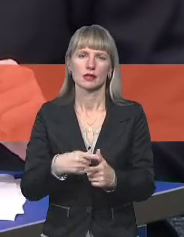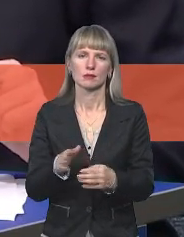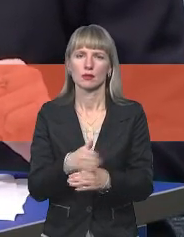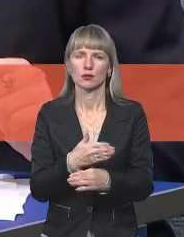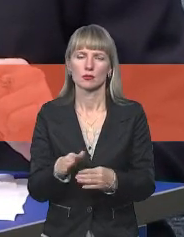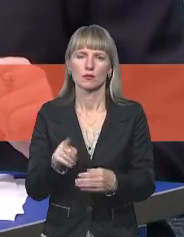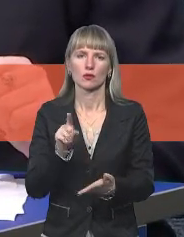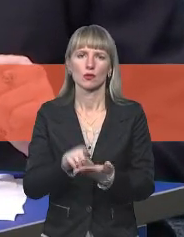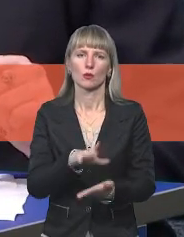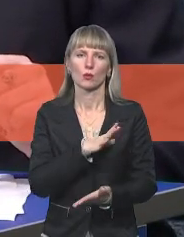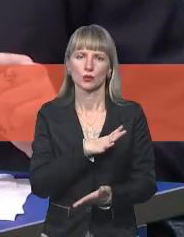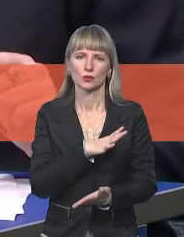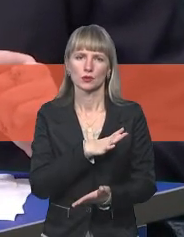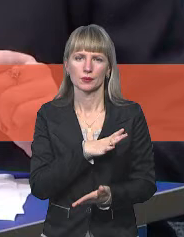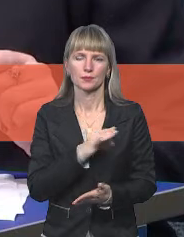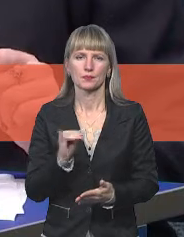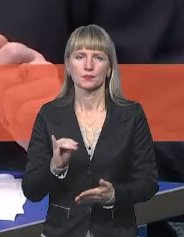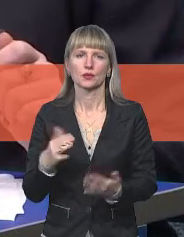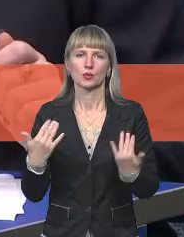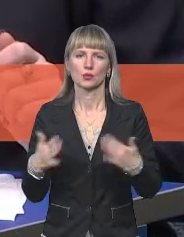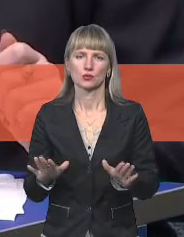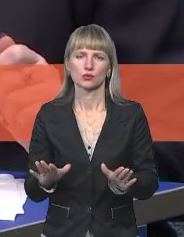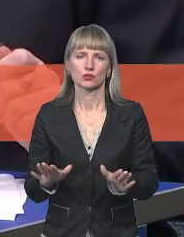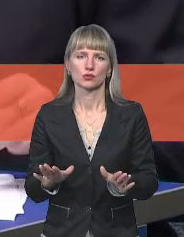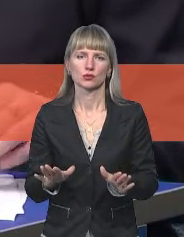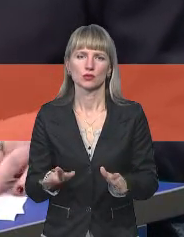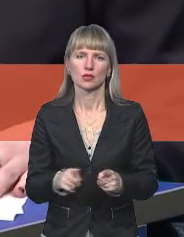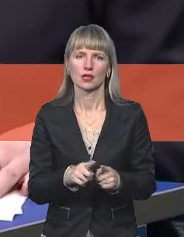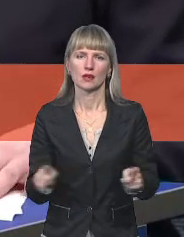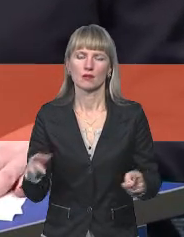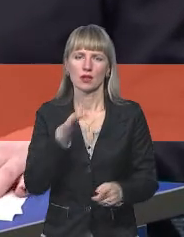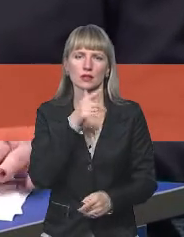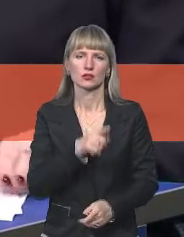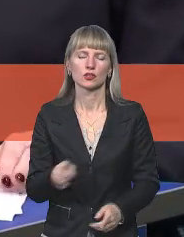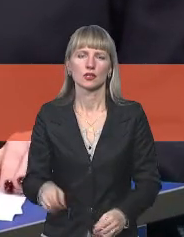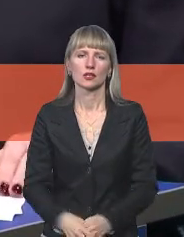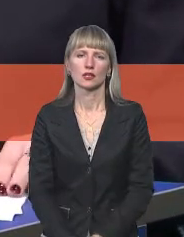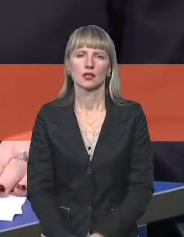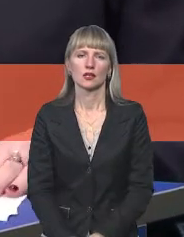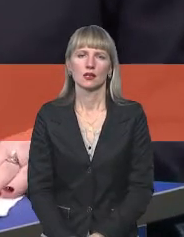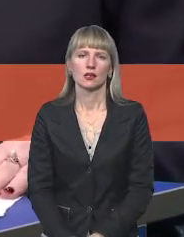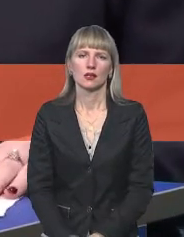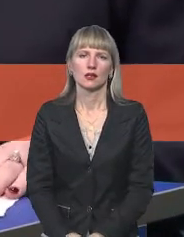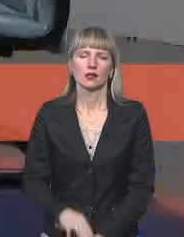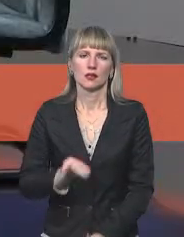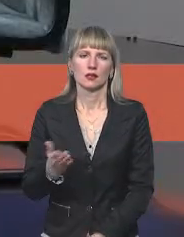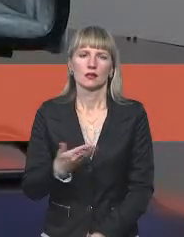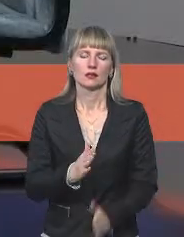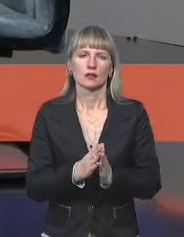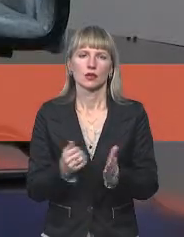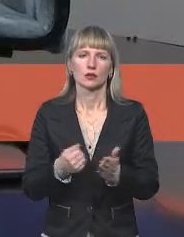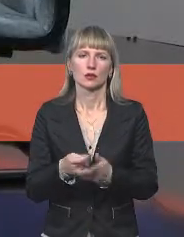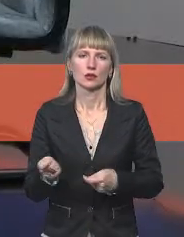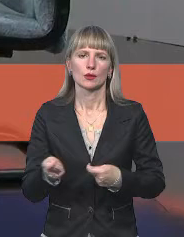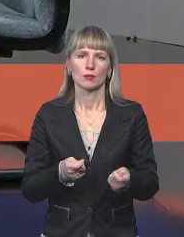перерозподілятися. Воно має бути і вже дуже тривалий час. І ми зверталися до департаменту